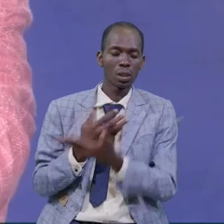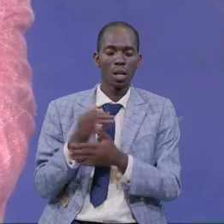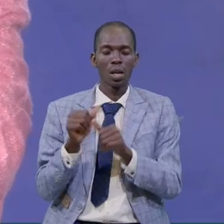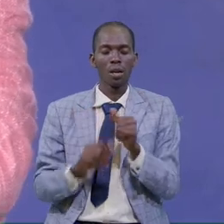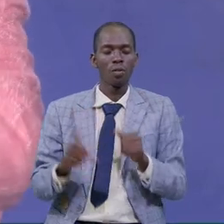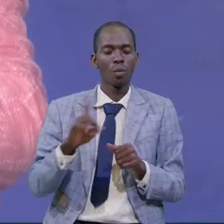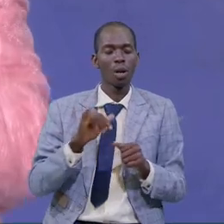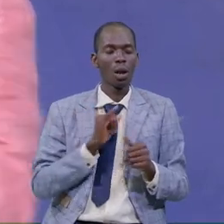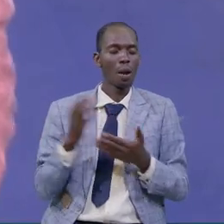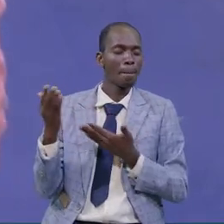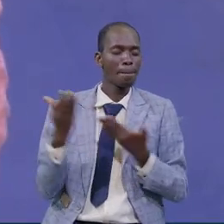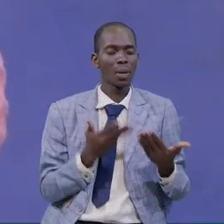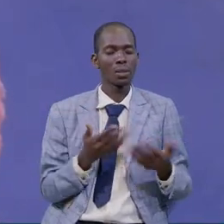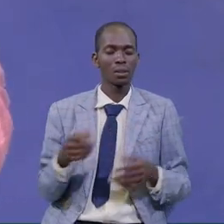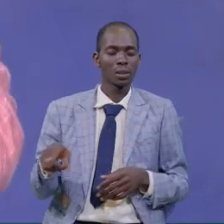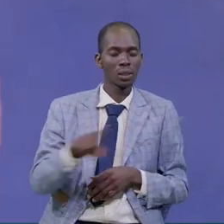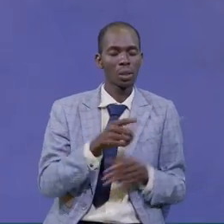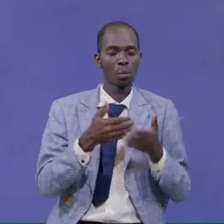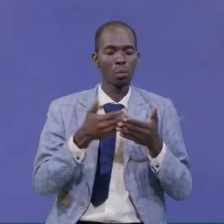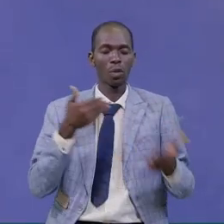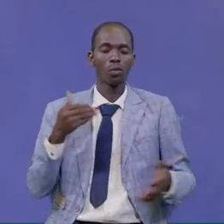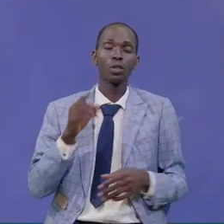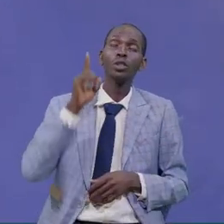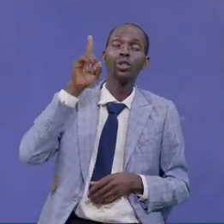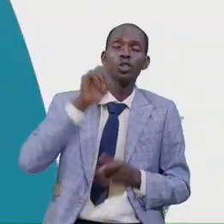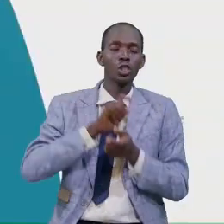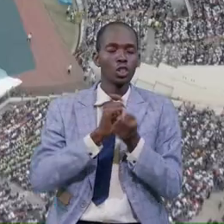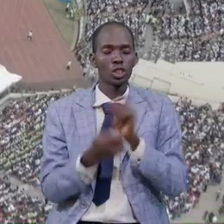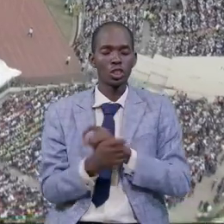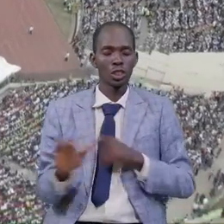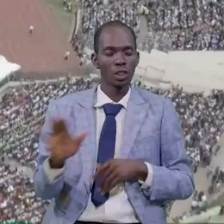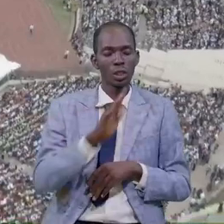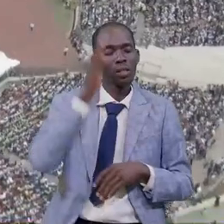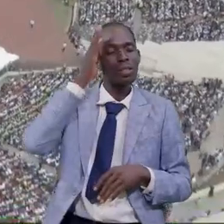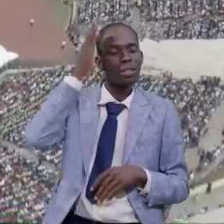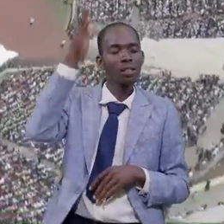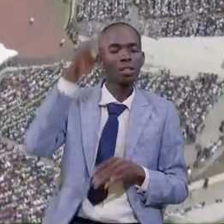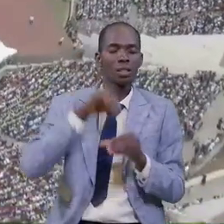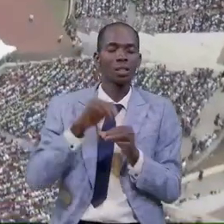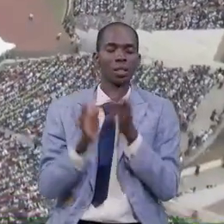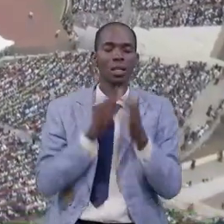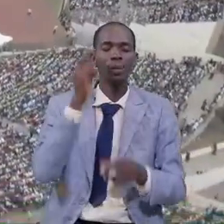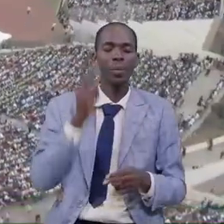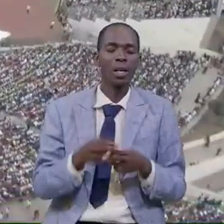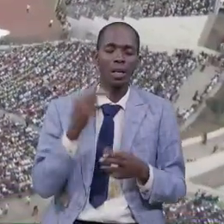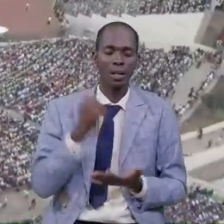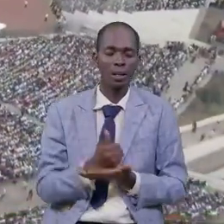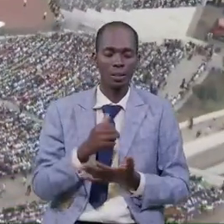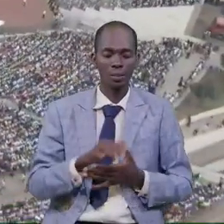je les amène devant toi. Change leur destinée au nom de Jésus.